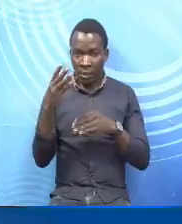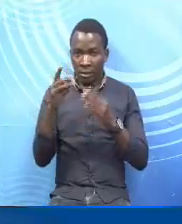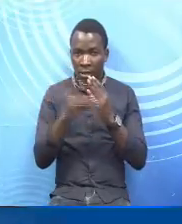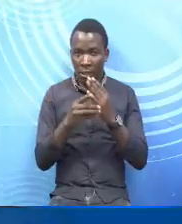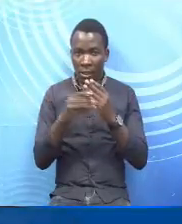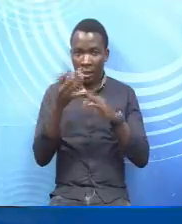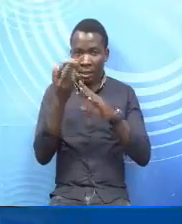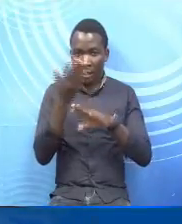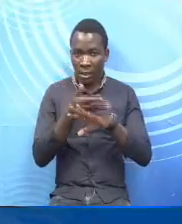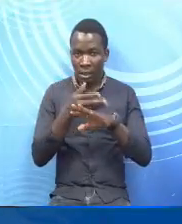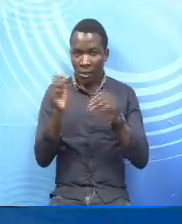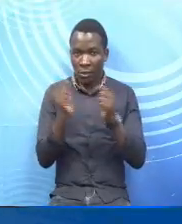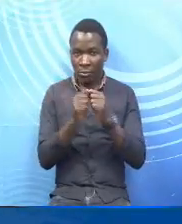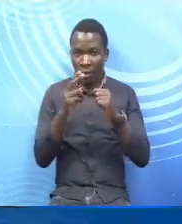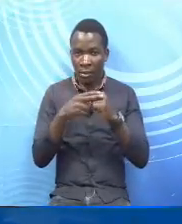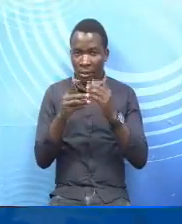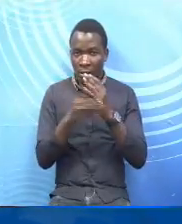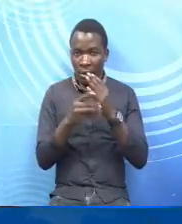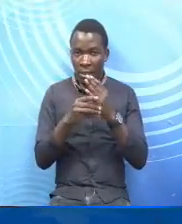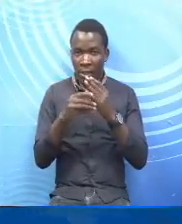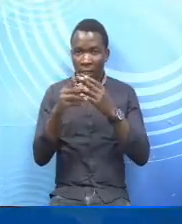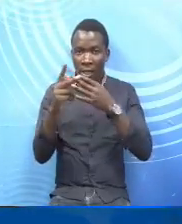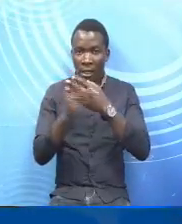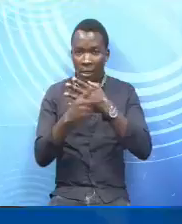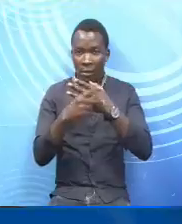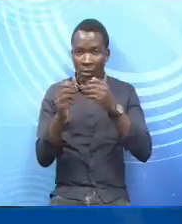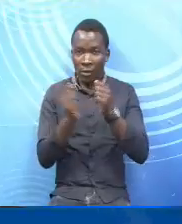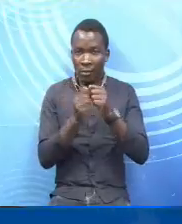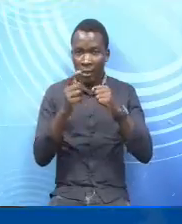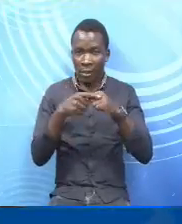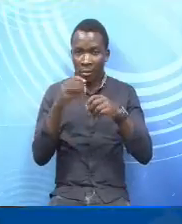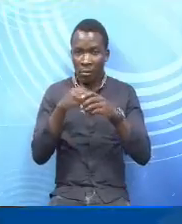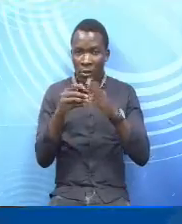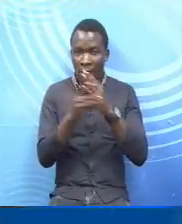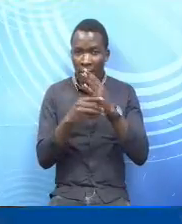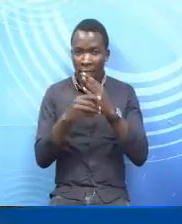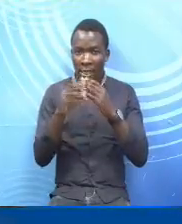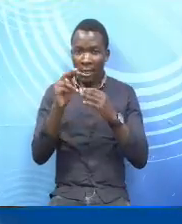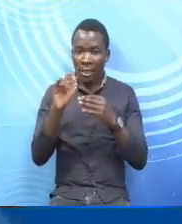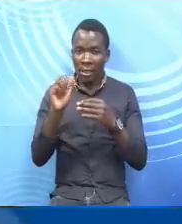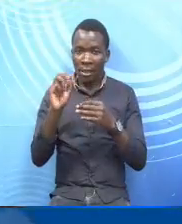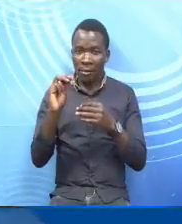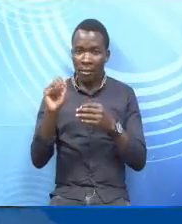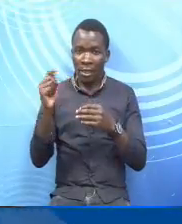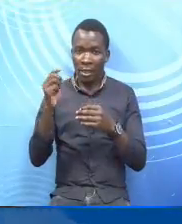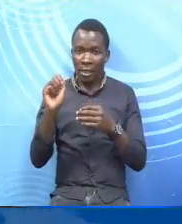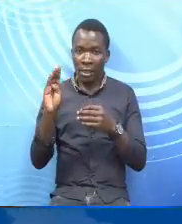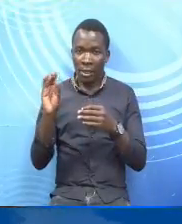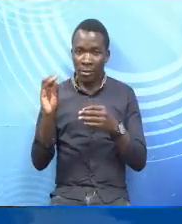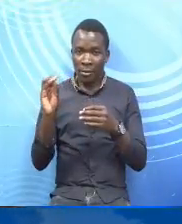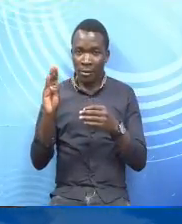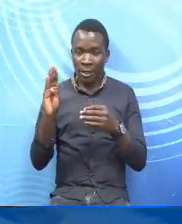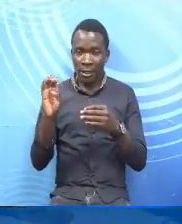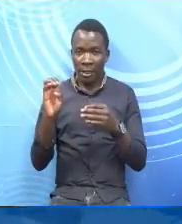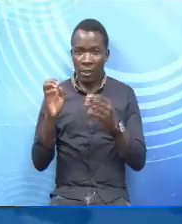ka Karongi, 17 mu karere ka Kayonza, 16 bo mu karere ka Nyamagabe, 14 bo mu karere ka